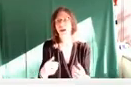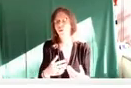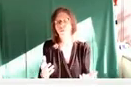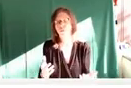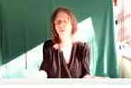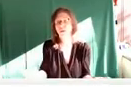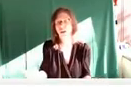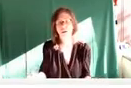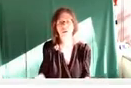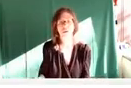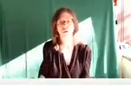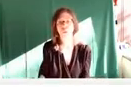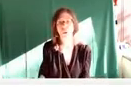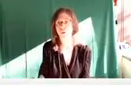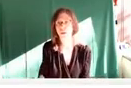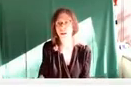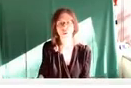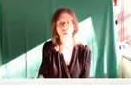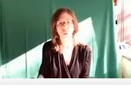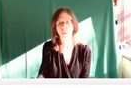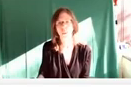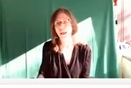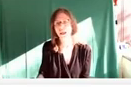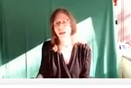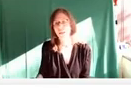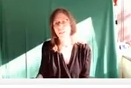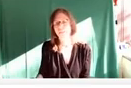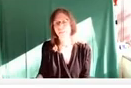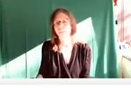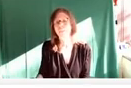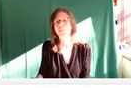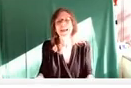c'est vraiment en effet super contradictoire.